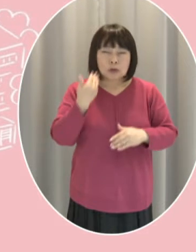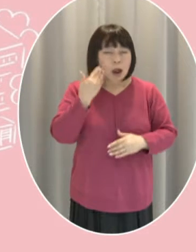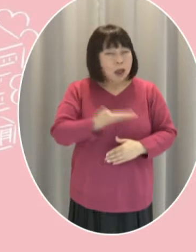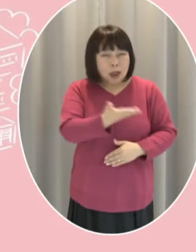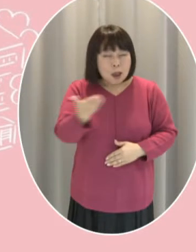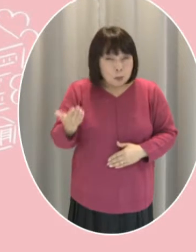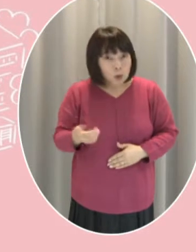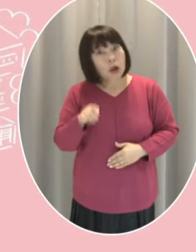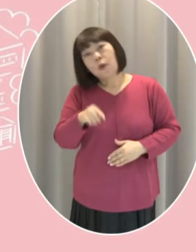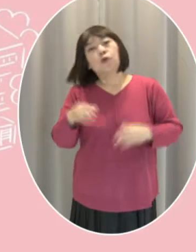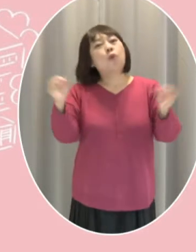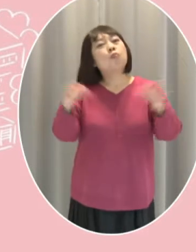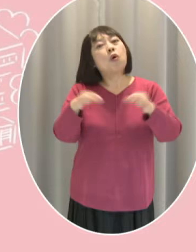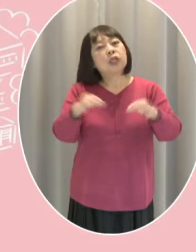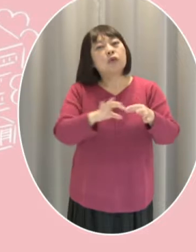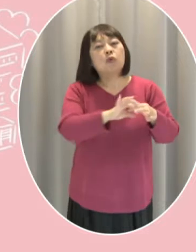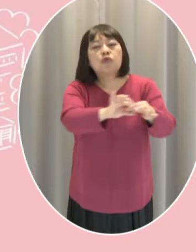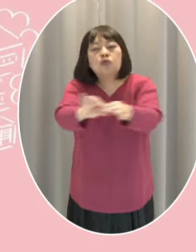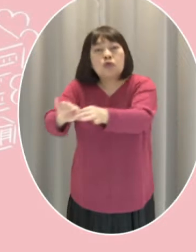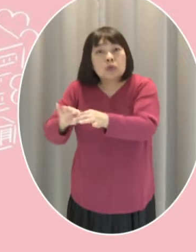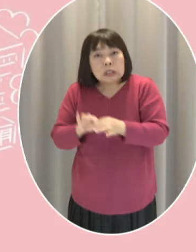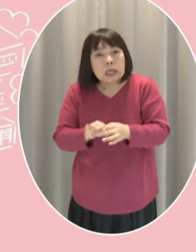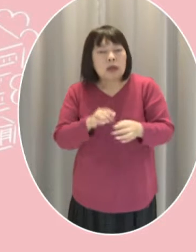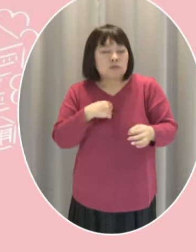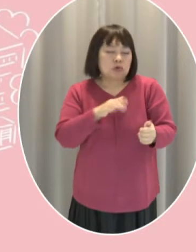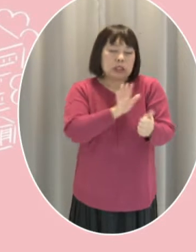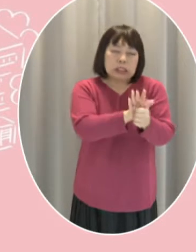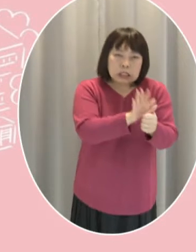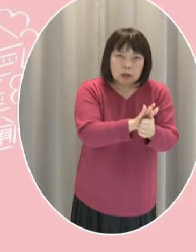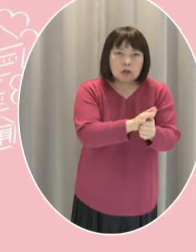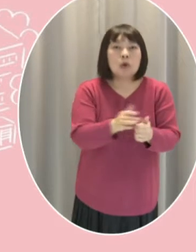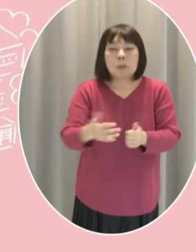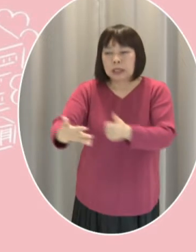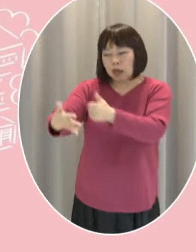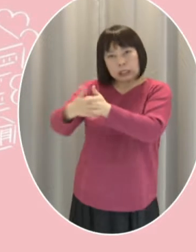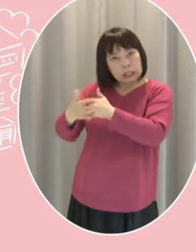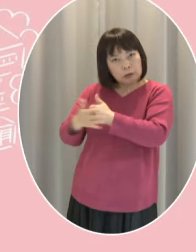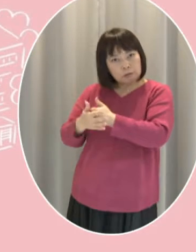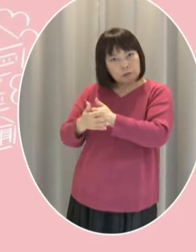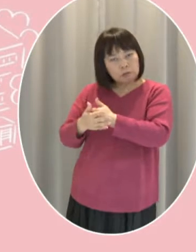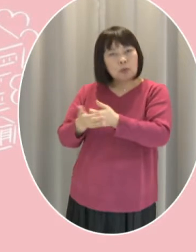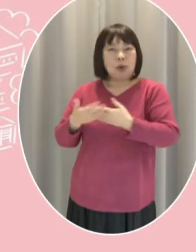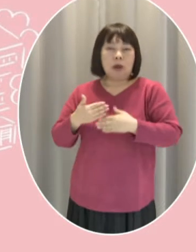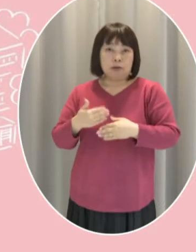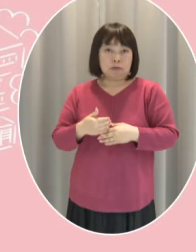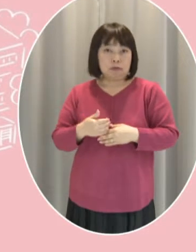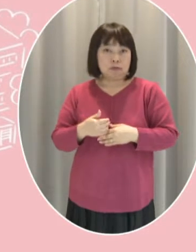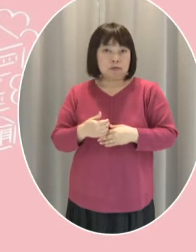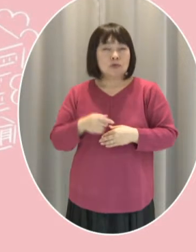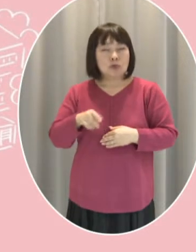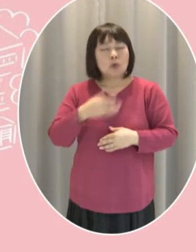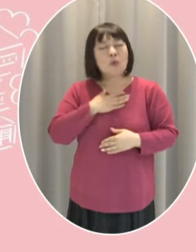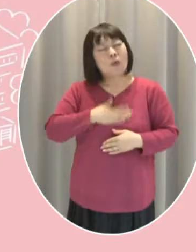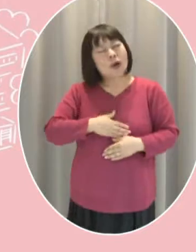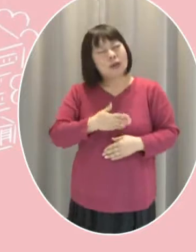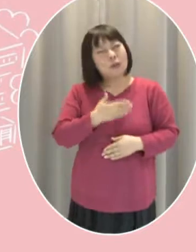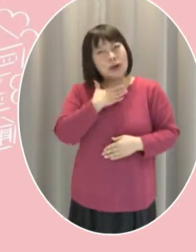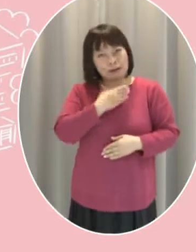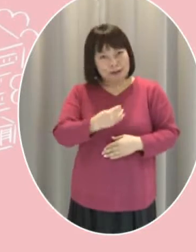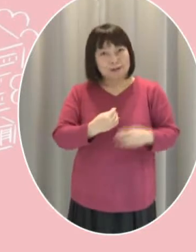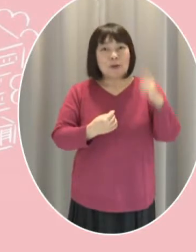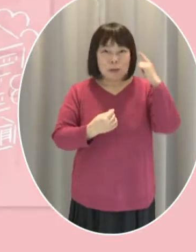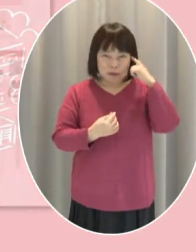て支援し支援されているということを少しでも分かって頂ければと思います